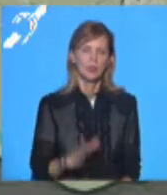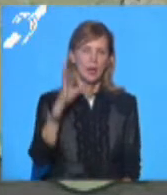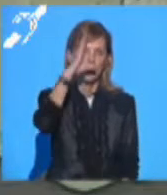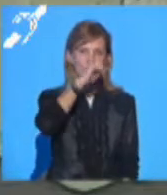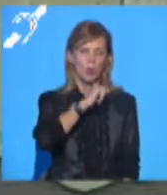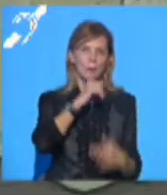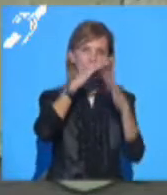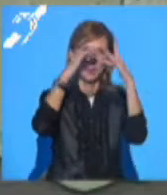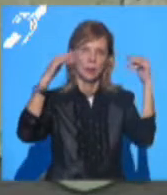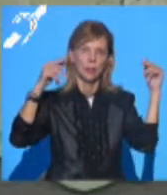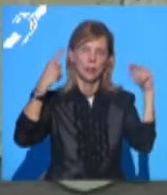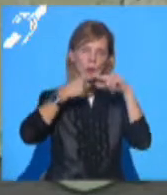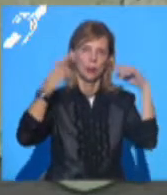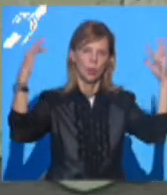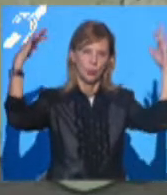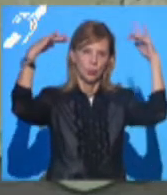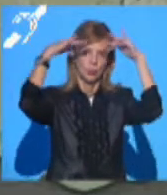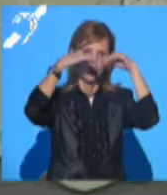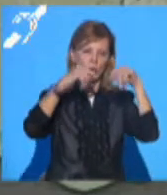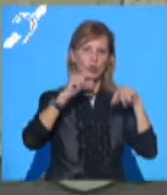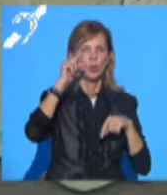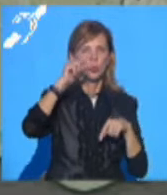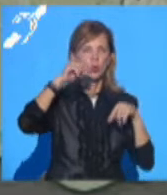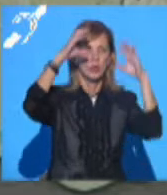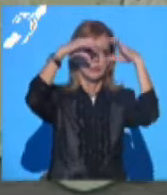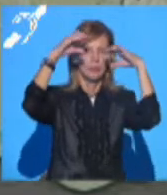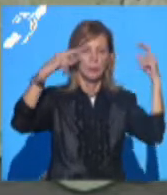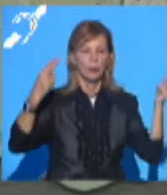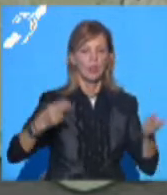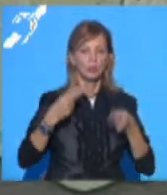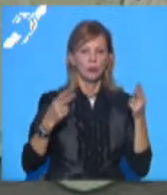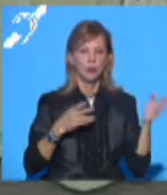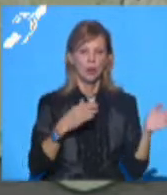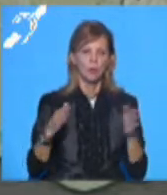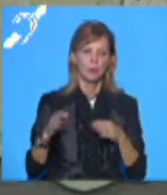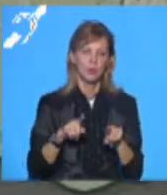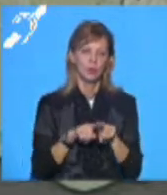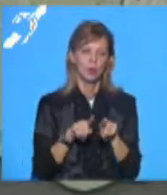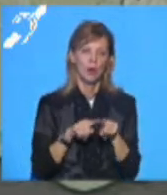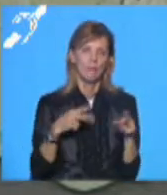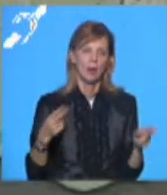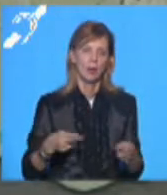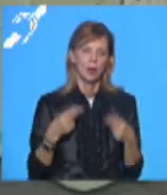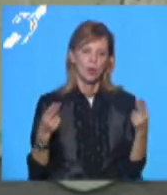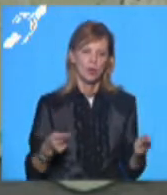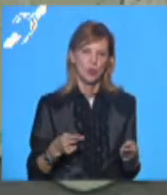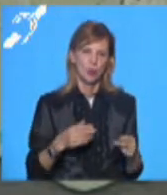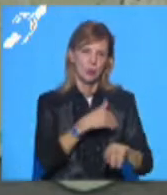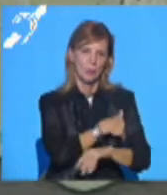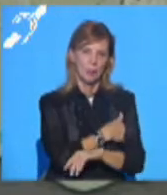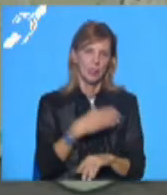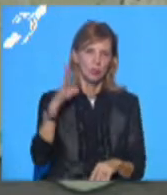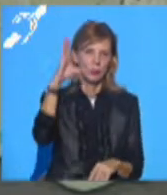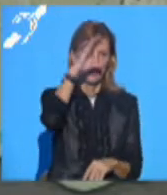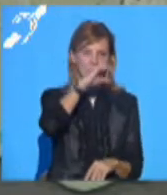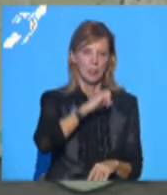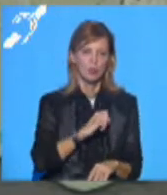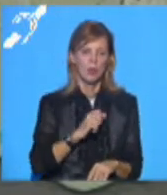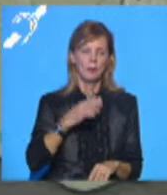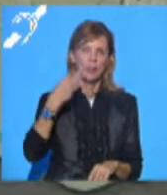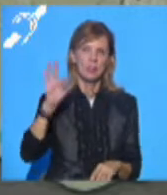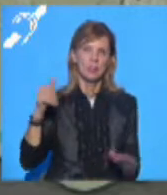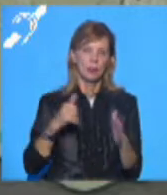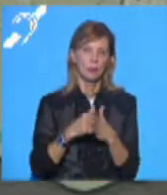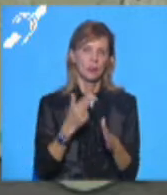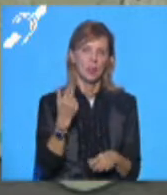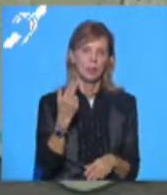noapte cerul va prezenta norări temporare și izolat va ploua slab. Vântul va sufla slab până la moderat. Temperaturile minime vor fi cuprinse între 10